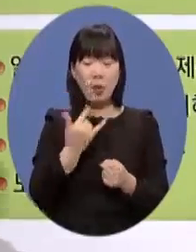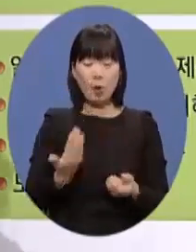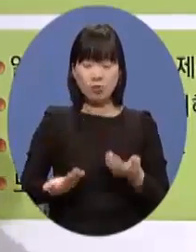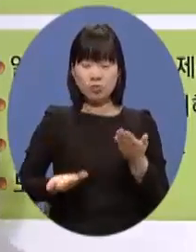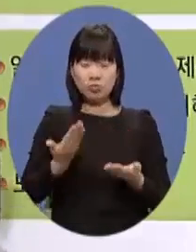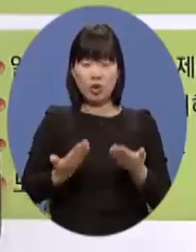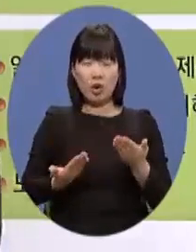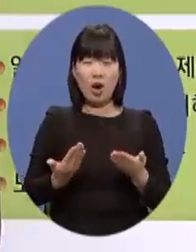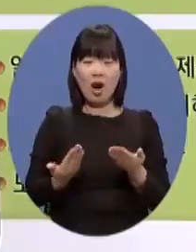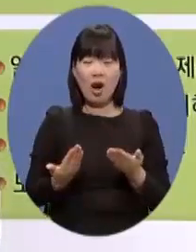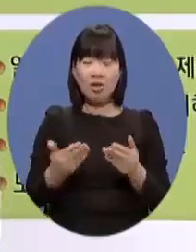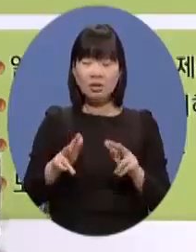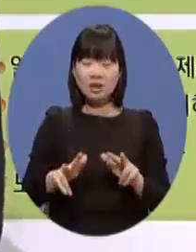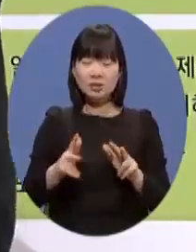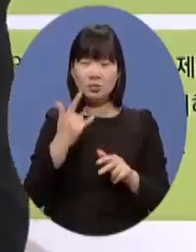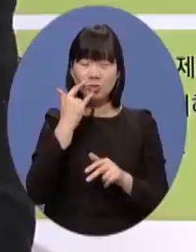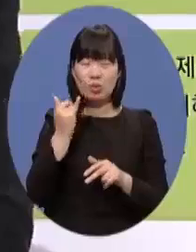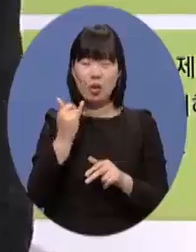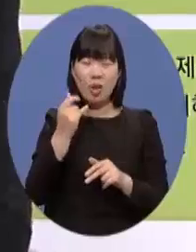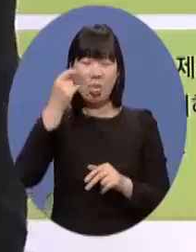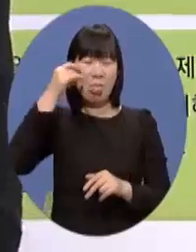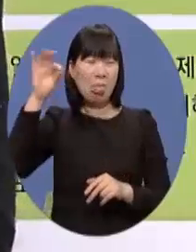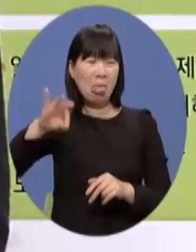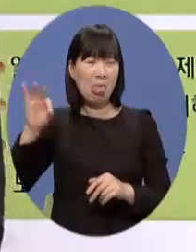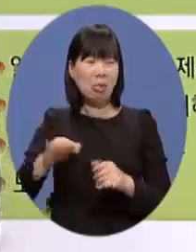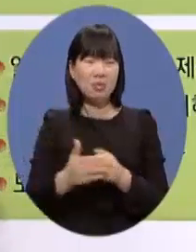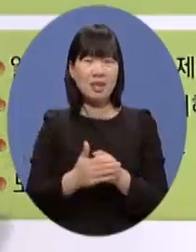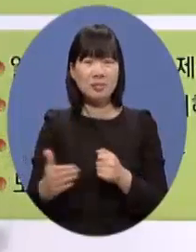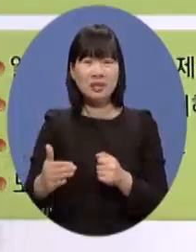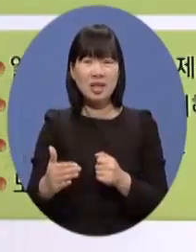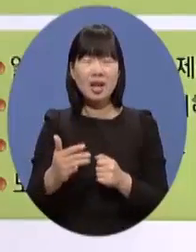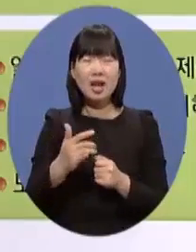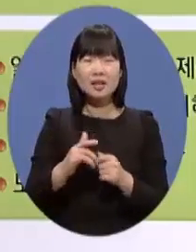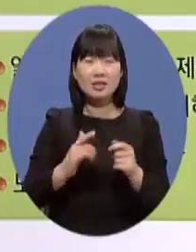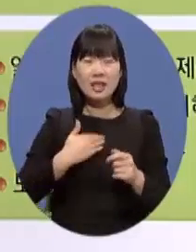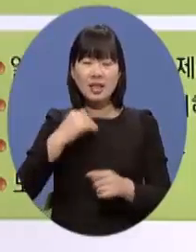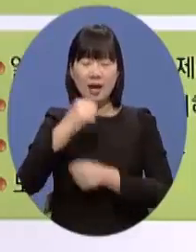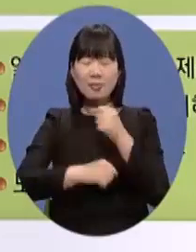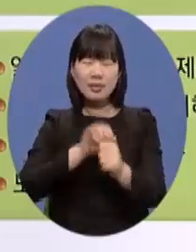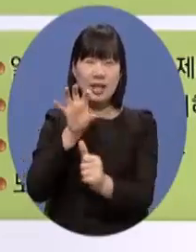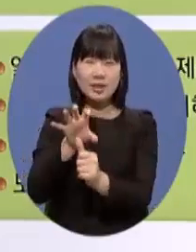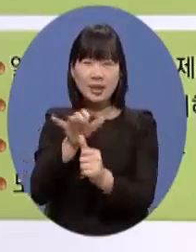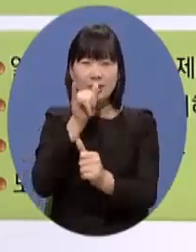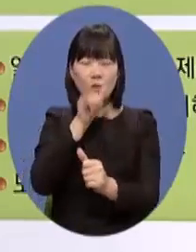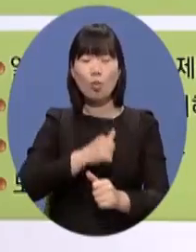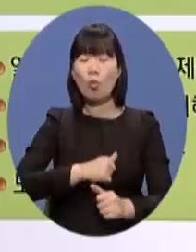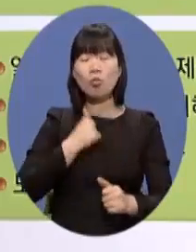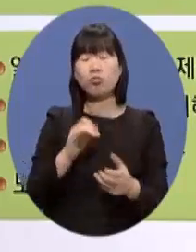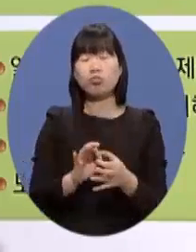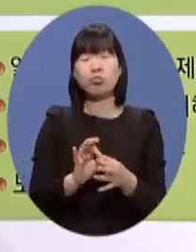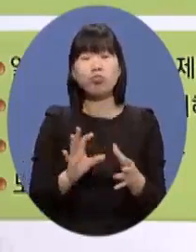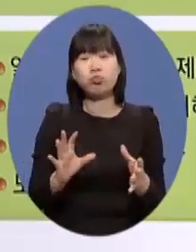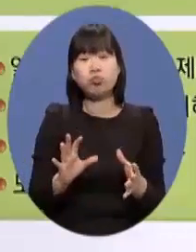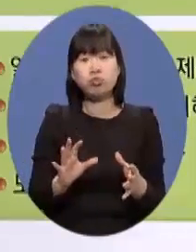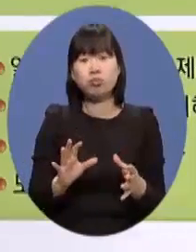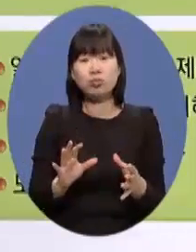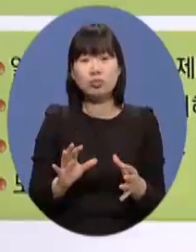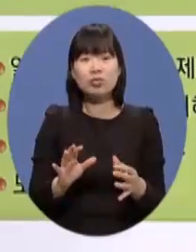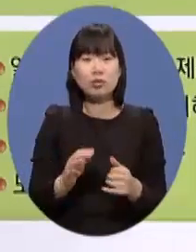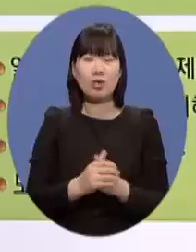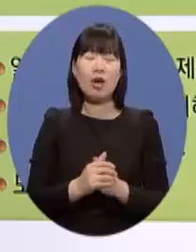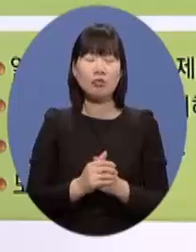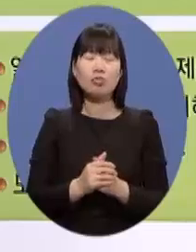해봤더니 형편이 없는 거예요. 이렇게 형편없는 부모에 대해서 내가 함부로 야단치고 막 화내도 상관없어. 그것도